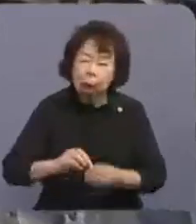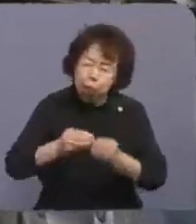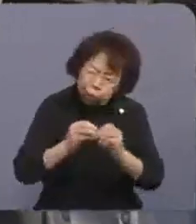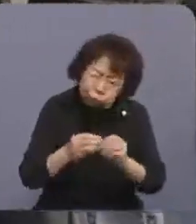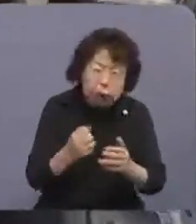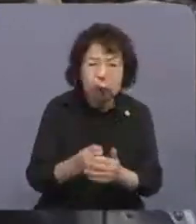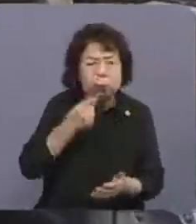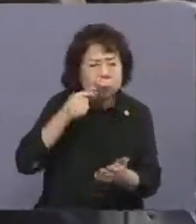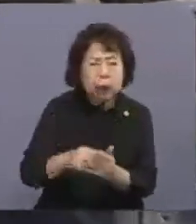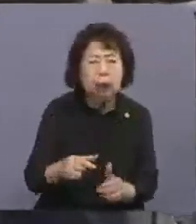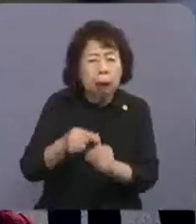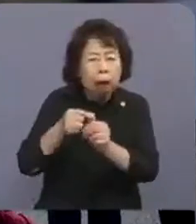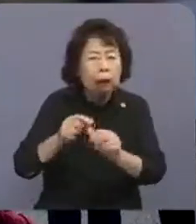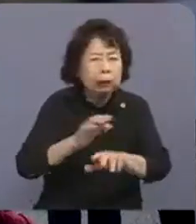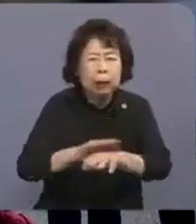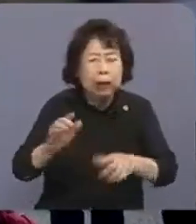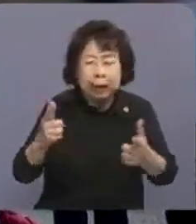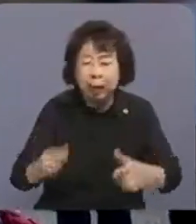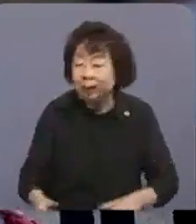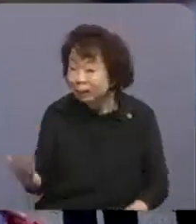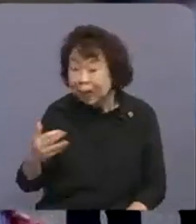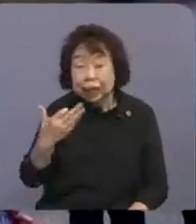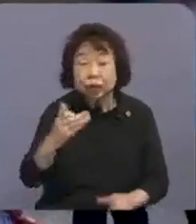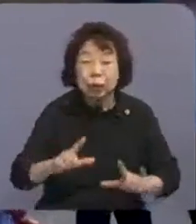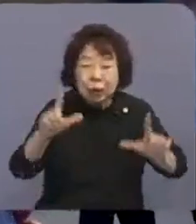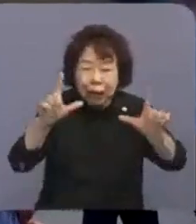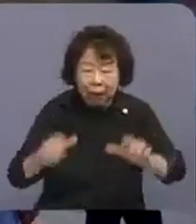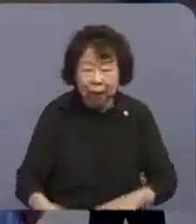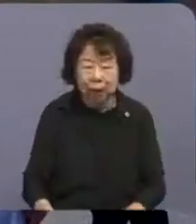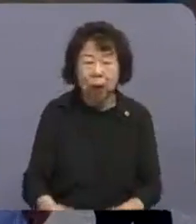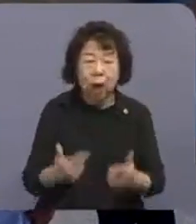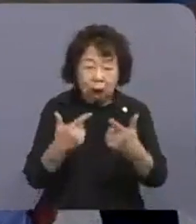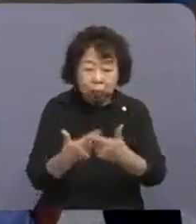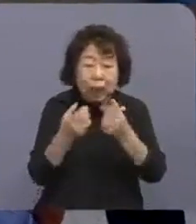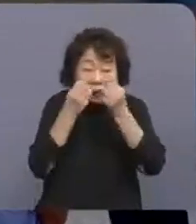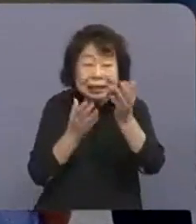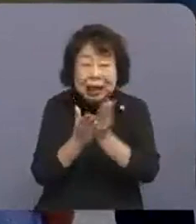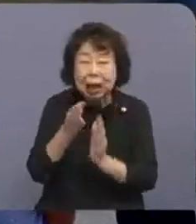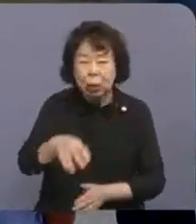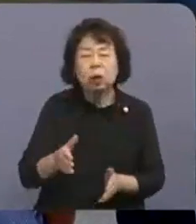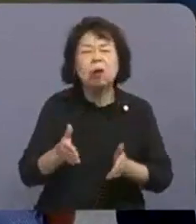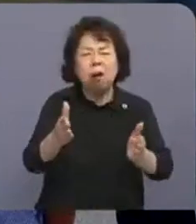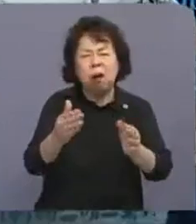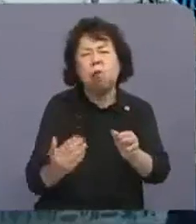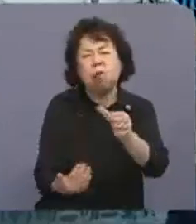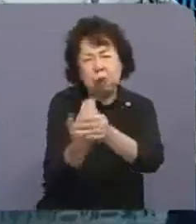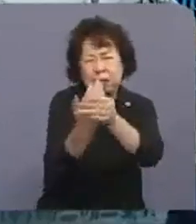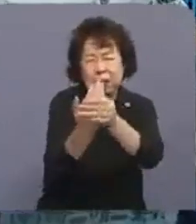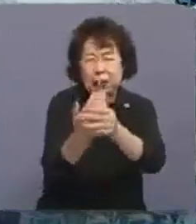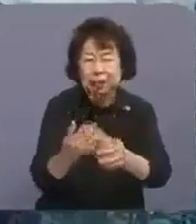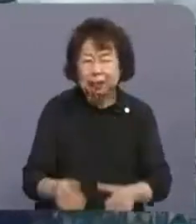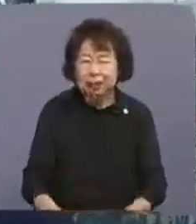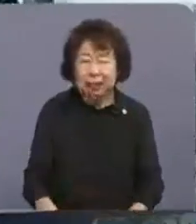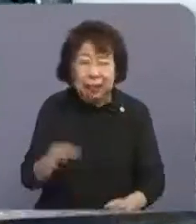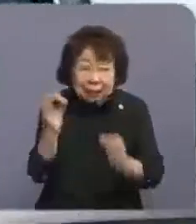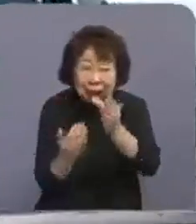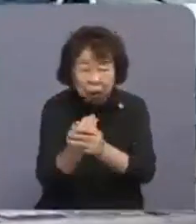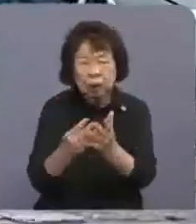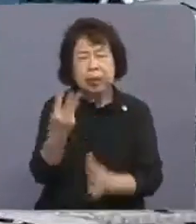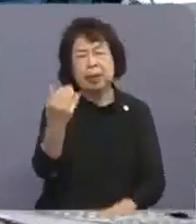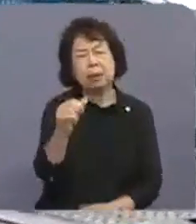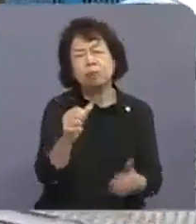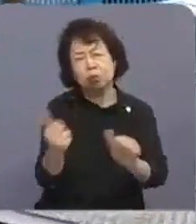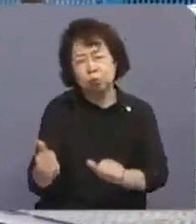쉽지 않습니다. 지난 19일 부산 강서구 부산신항 인근의 한 도로에서 난 사고입니다. 이 사고로 3명이